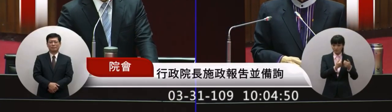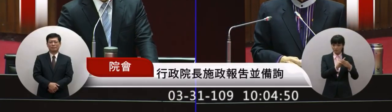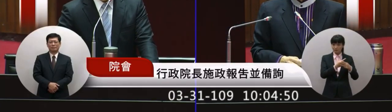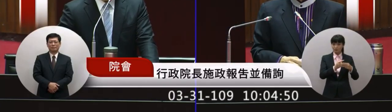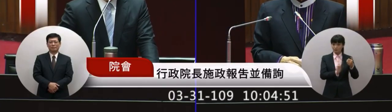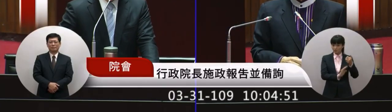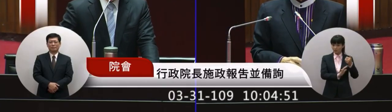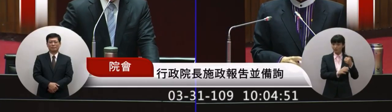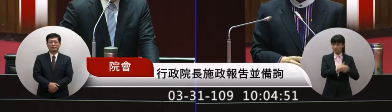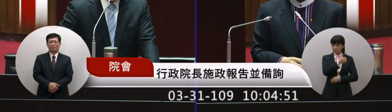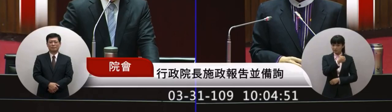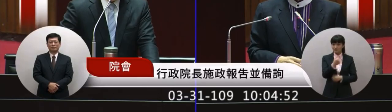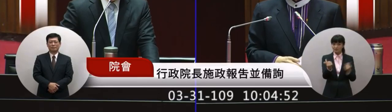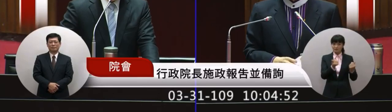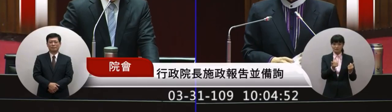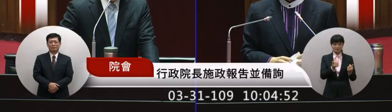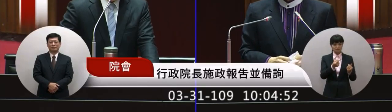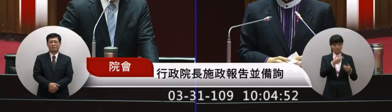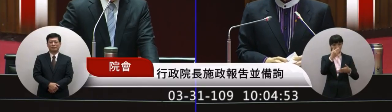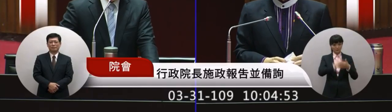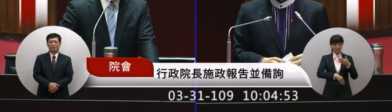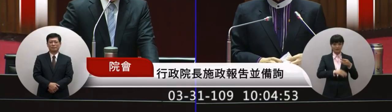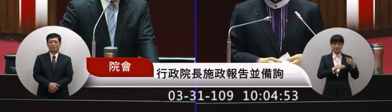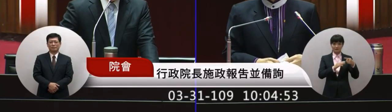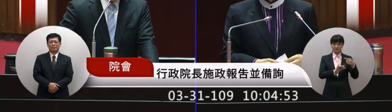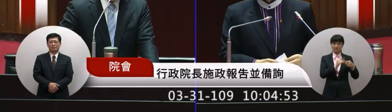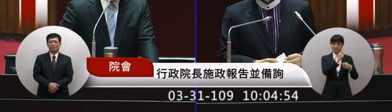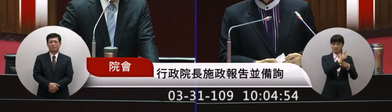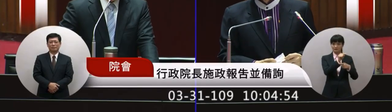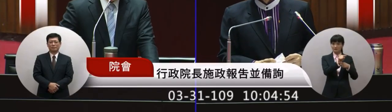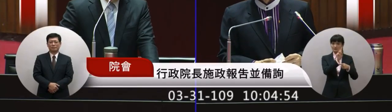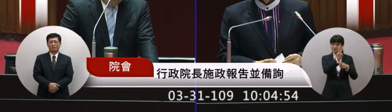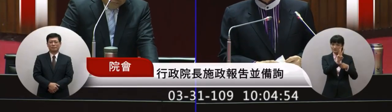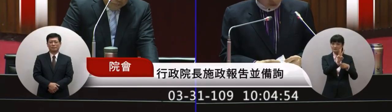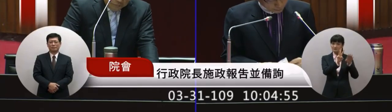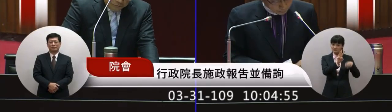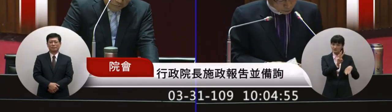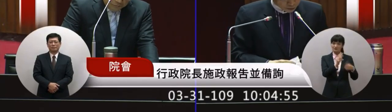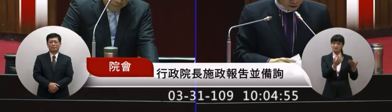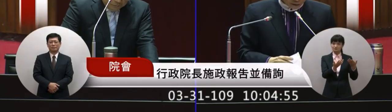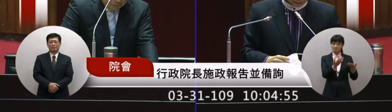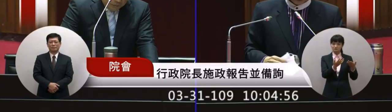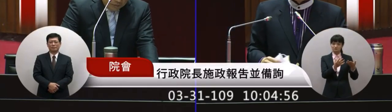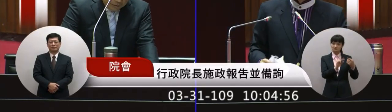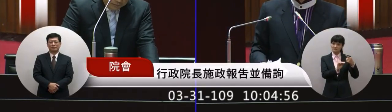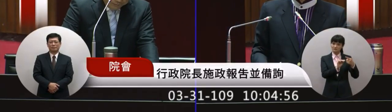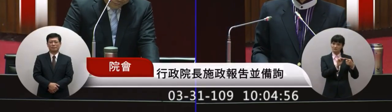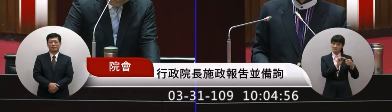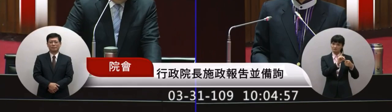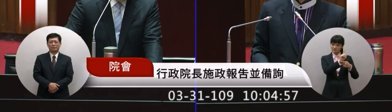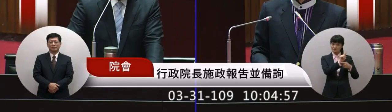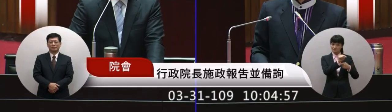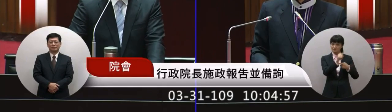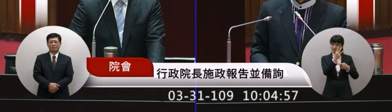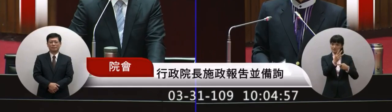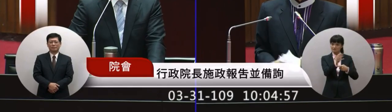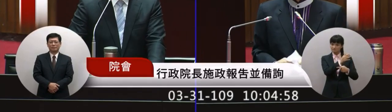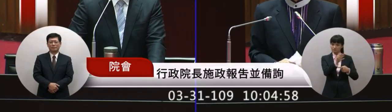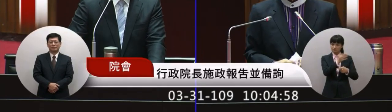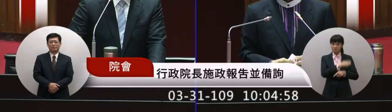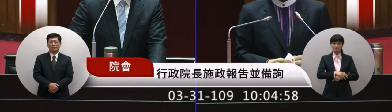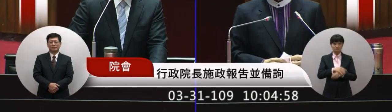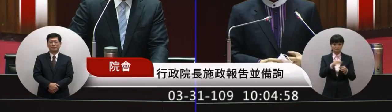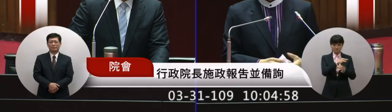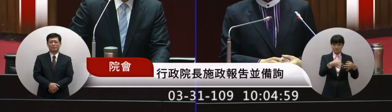到要减1.4%，大概是1.3%左右。经济部有经济部的说法，啊，